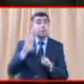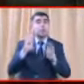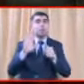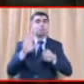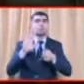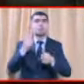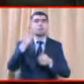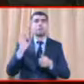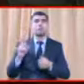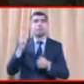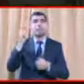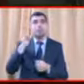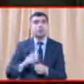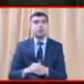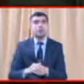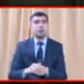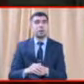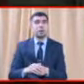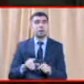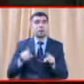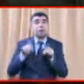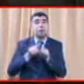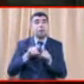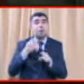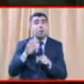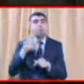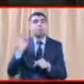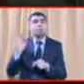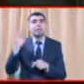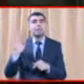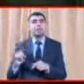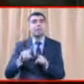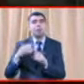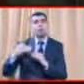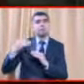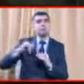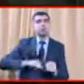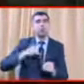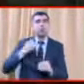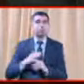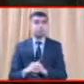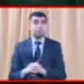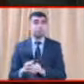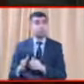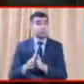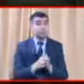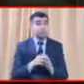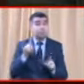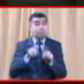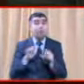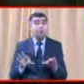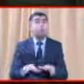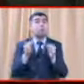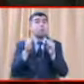68%، والمعدل الوطني في التاهيلي 50% و 39%. بطبيعه الحال الحلول اللي كننظروا